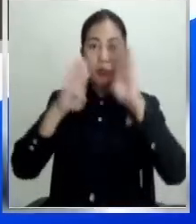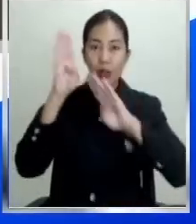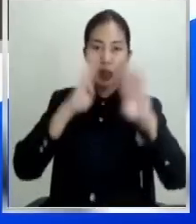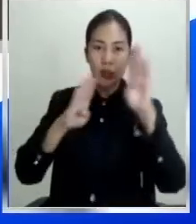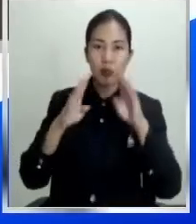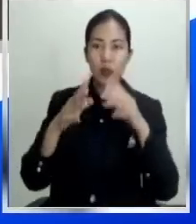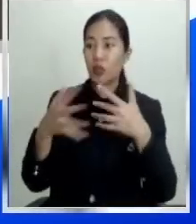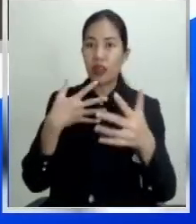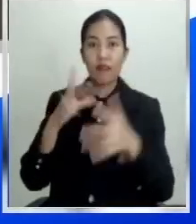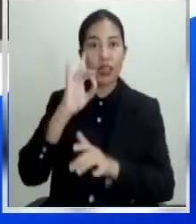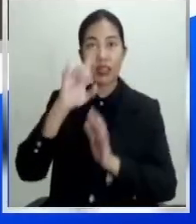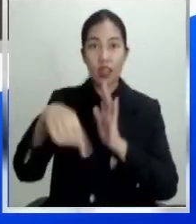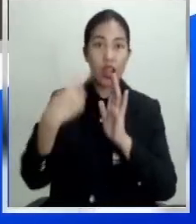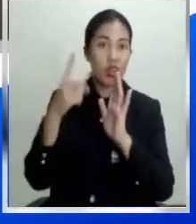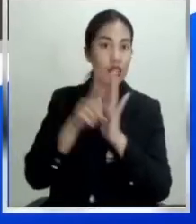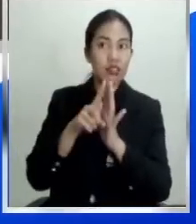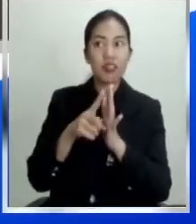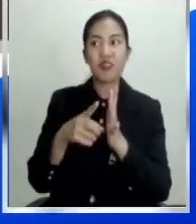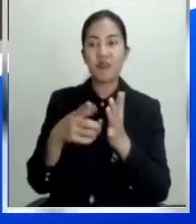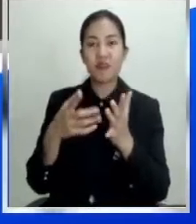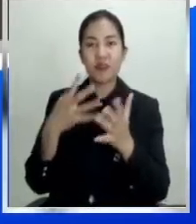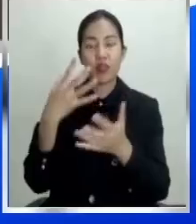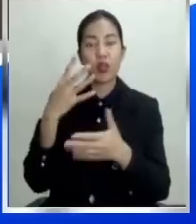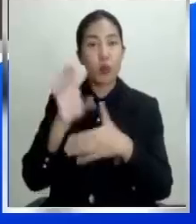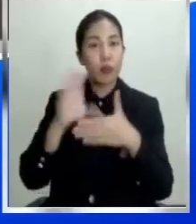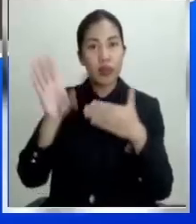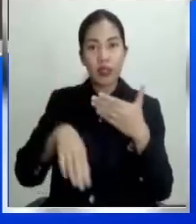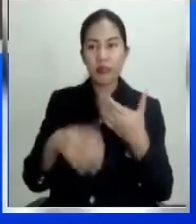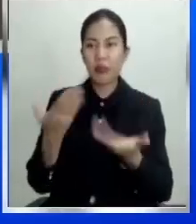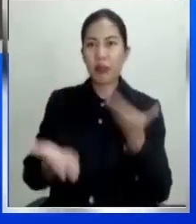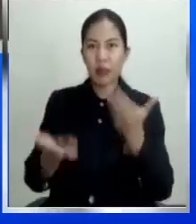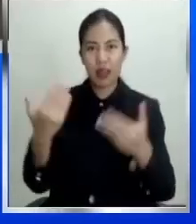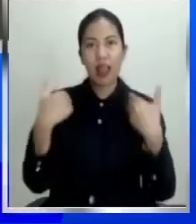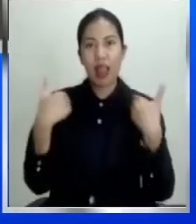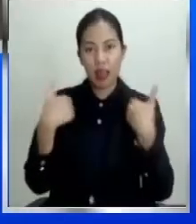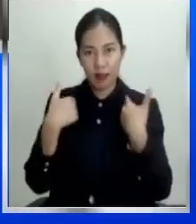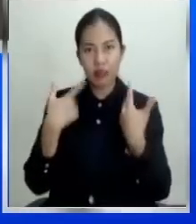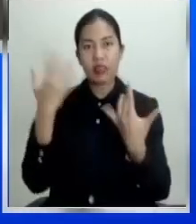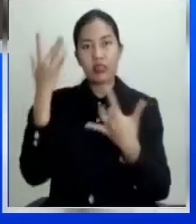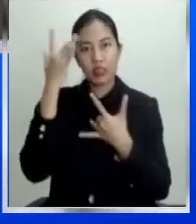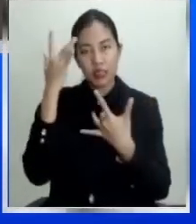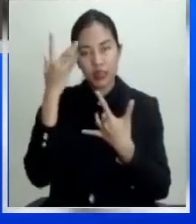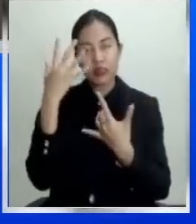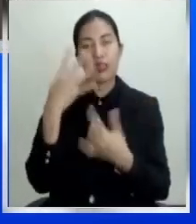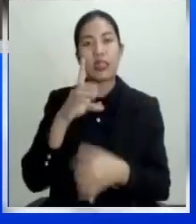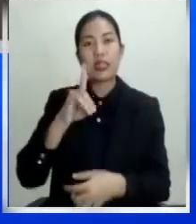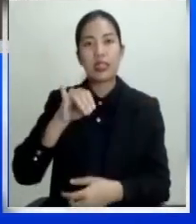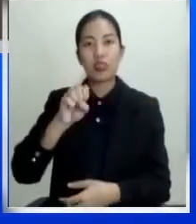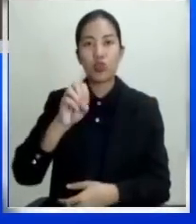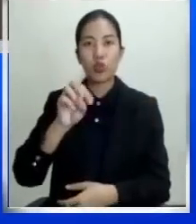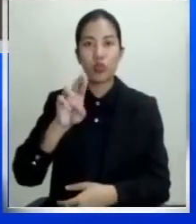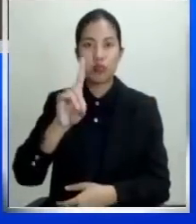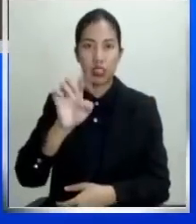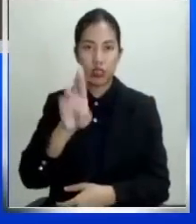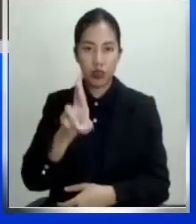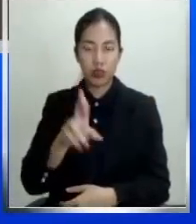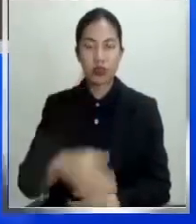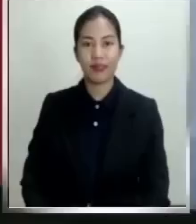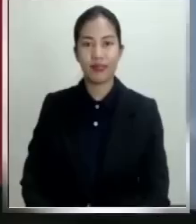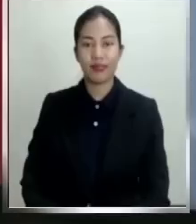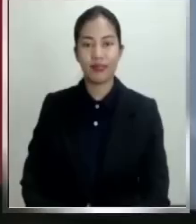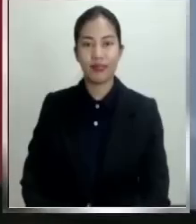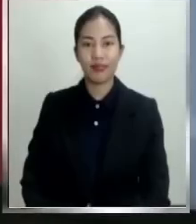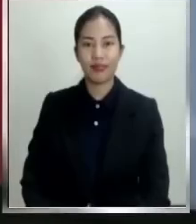pala, meron silang sleep disorders. Para sa GMA Integrated News, Joseph Morong, nakatutok 24 oras.